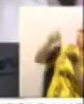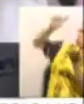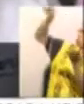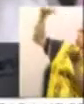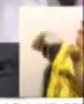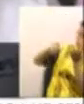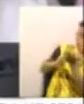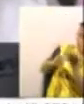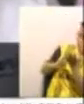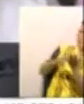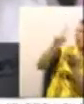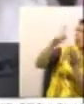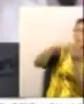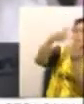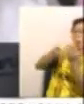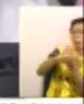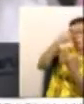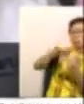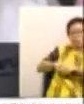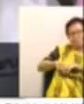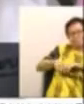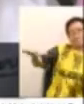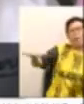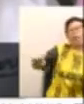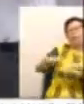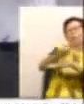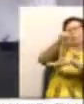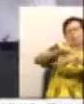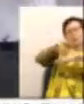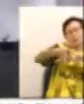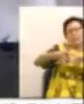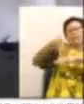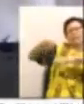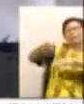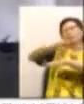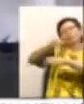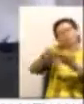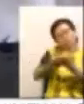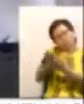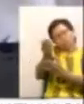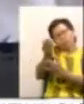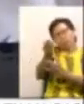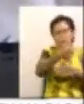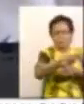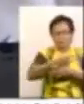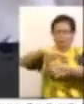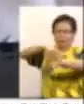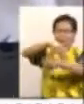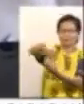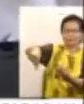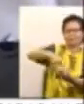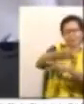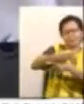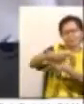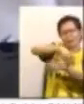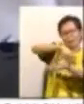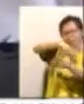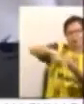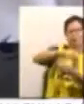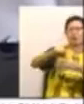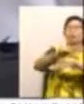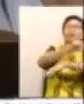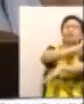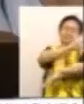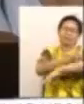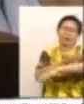merupakan salah satu inisiatif bagi memperluas penggunaan teknologi hijau sekaligus memulihara alam sekitar melalui penggunaan tenaga